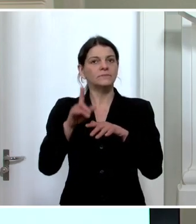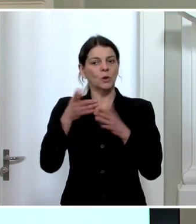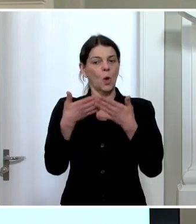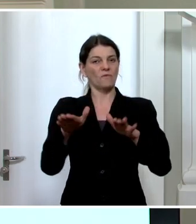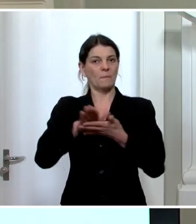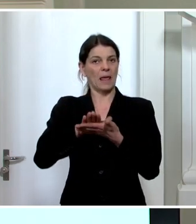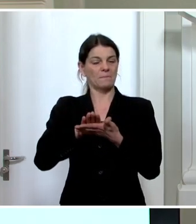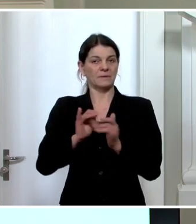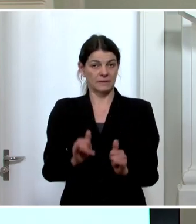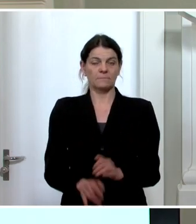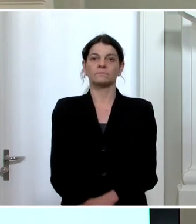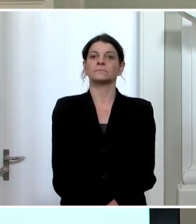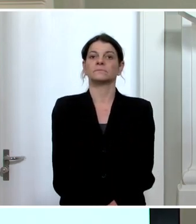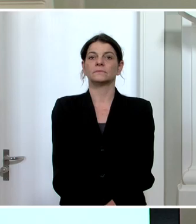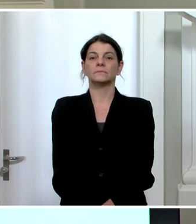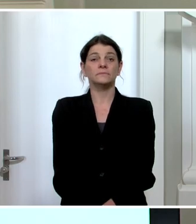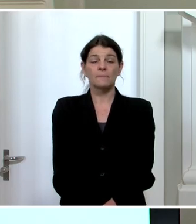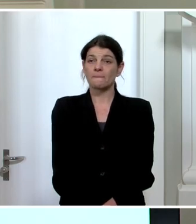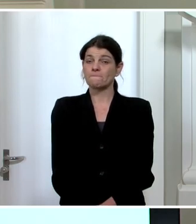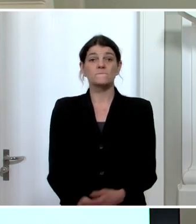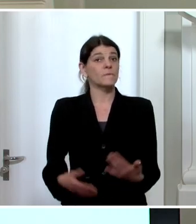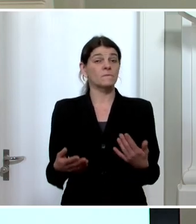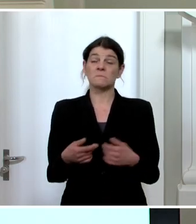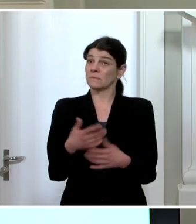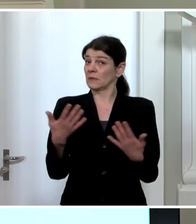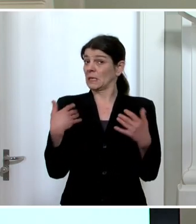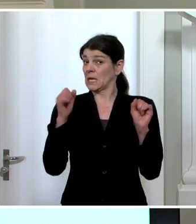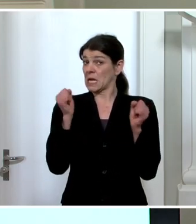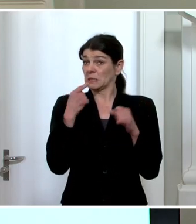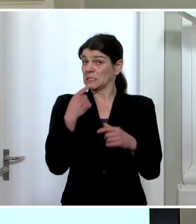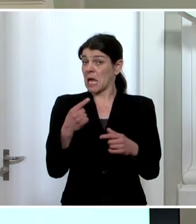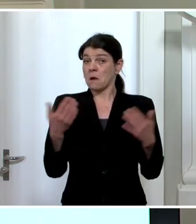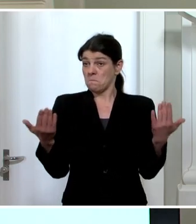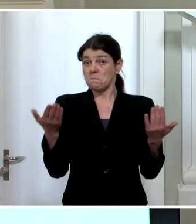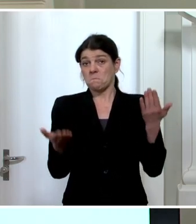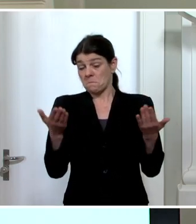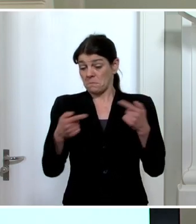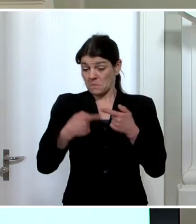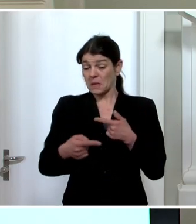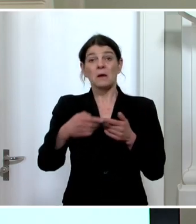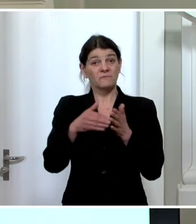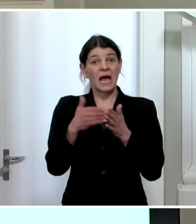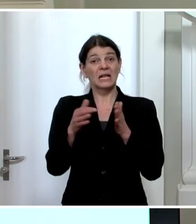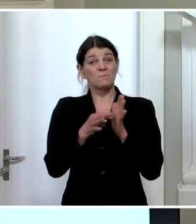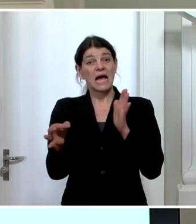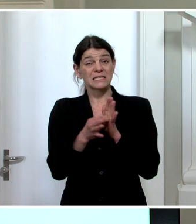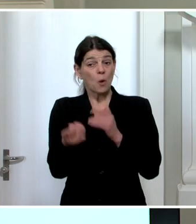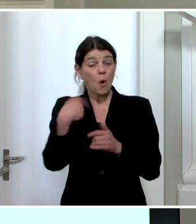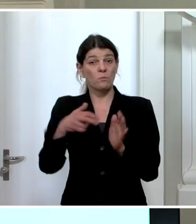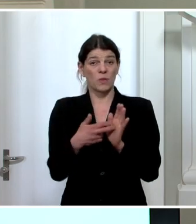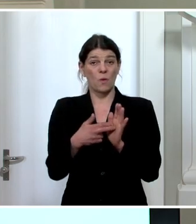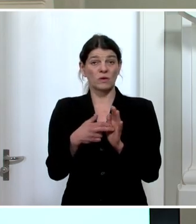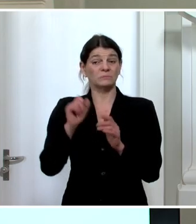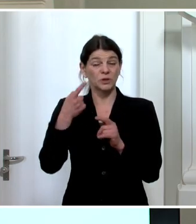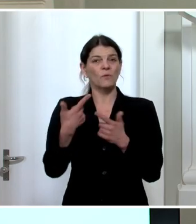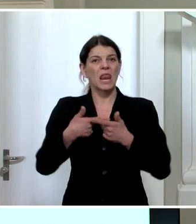offen zu lassen. Es ist nicht auszuschließen, dass es zu weiteren Maßnahmen an den Landesgrenzen zu